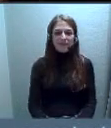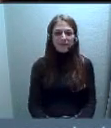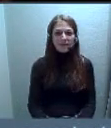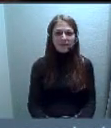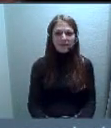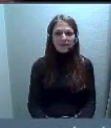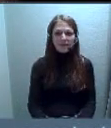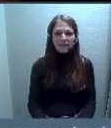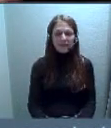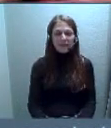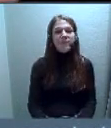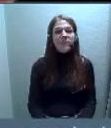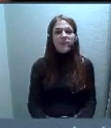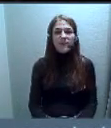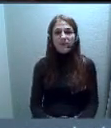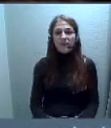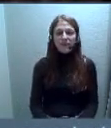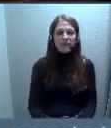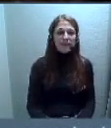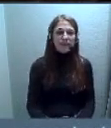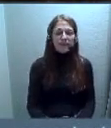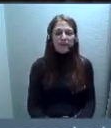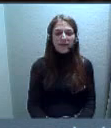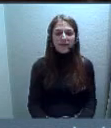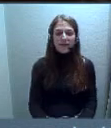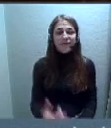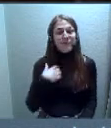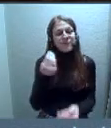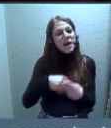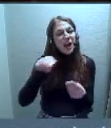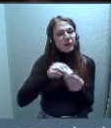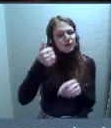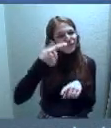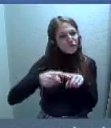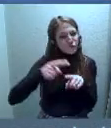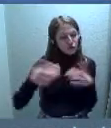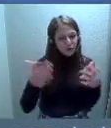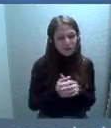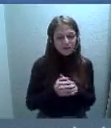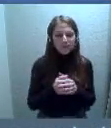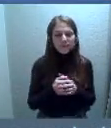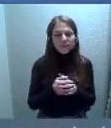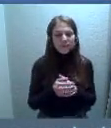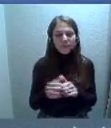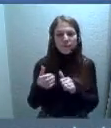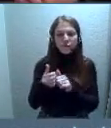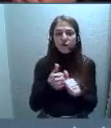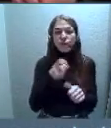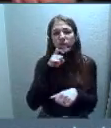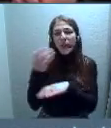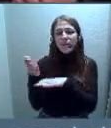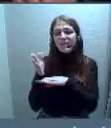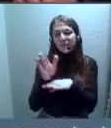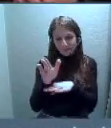Un petit mot. Voilà, je vais juste rajouter un petit mot, parce que par rapport à la démonstration que vous avez faite, ce qui nous